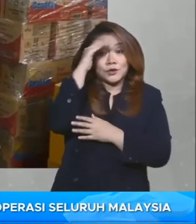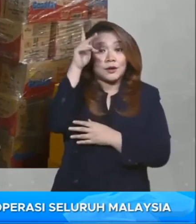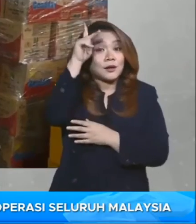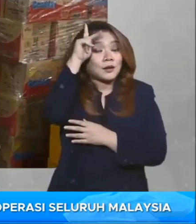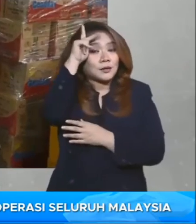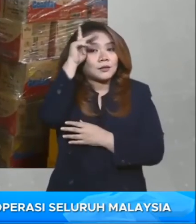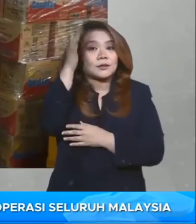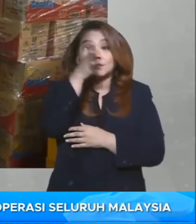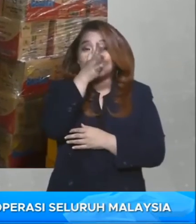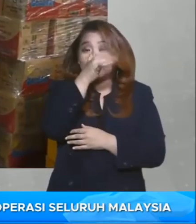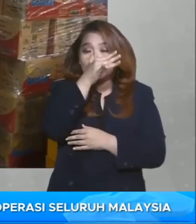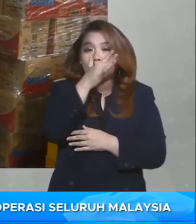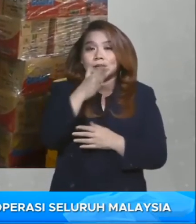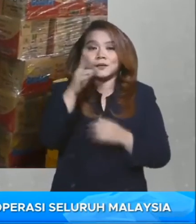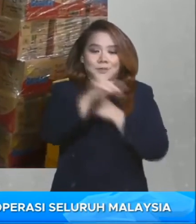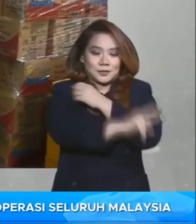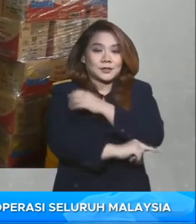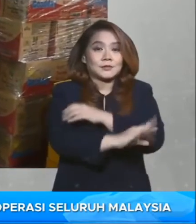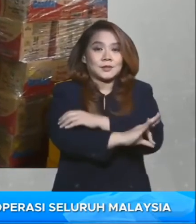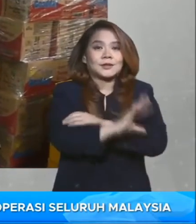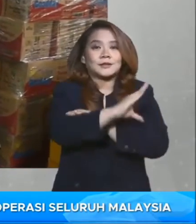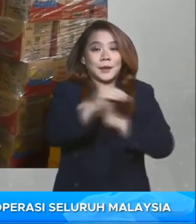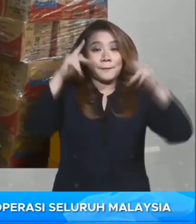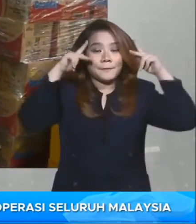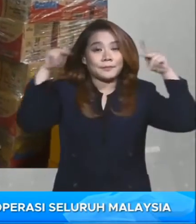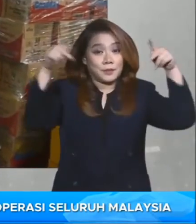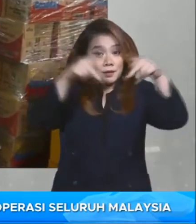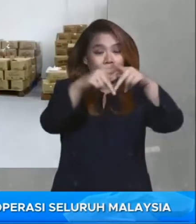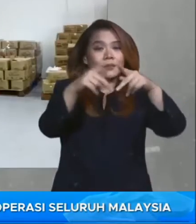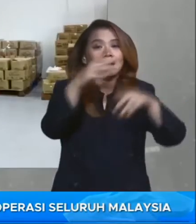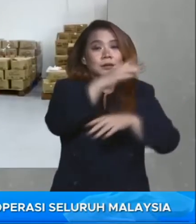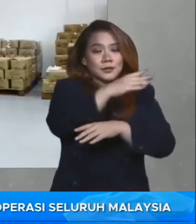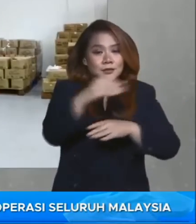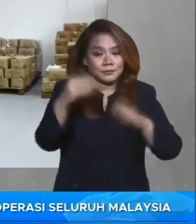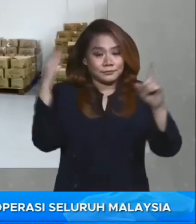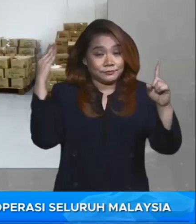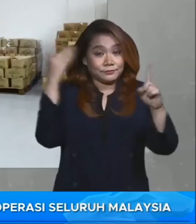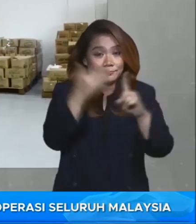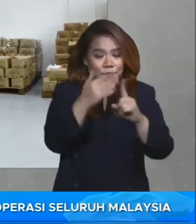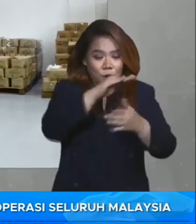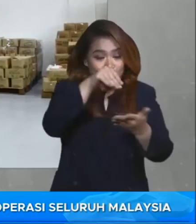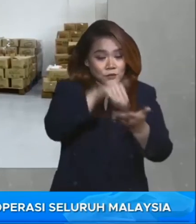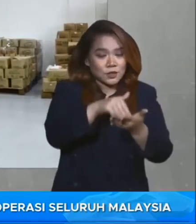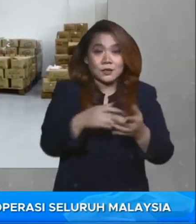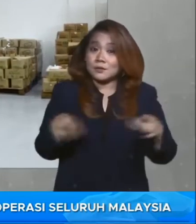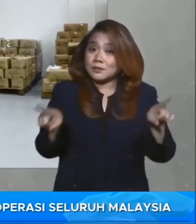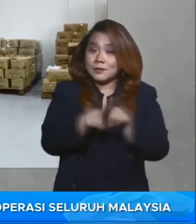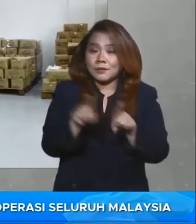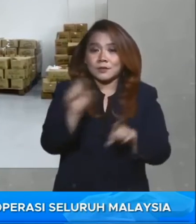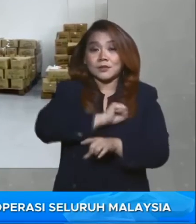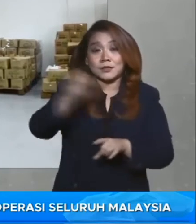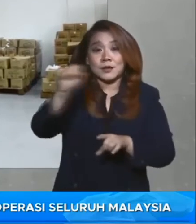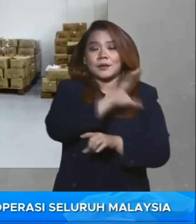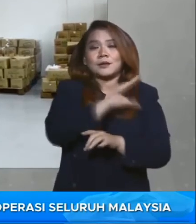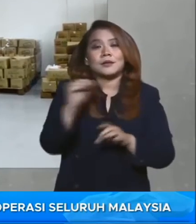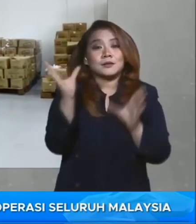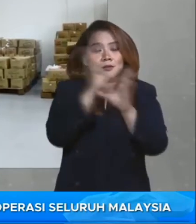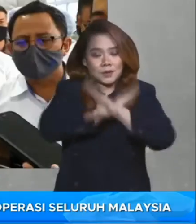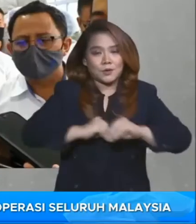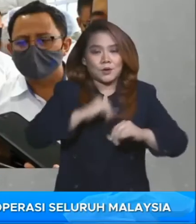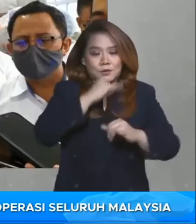Kelantan Melaka negeri sembilan dan Pahang dan menyesuaikan wujud kampus yang sama di Sabah dan Sarawak